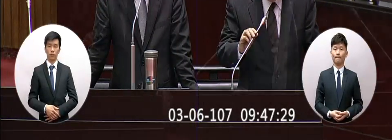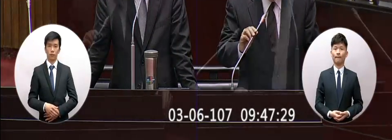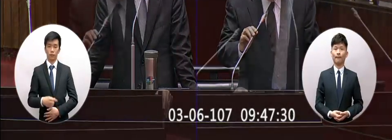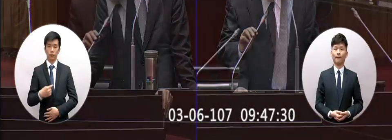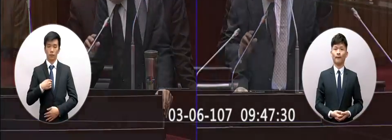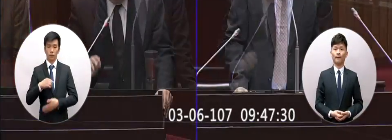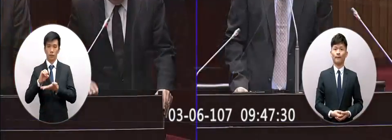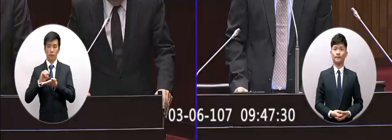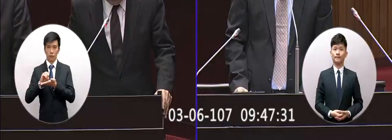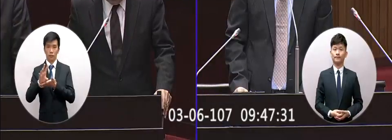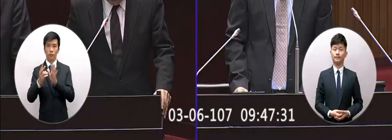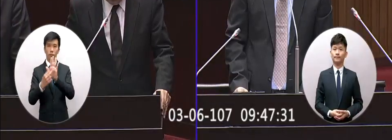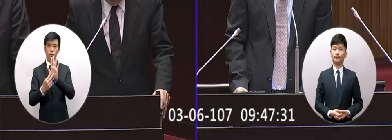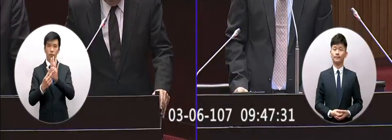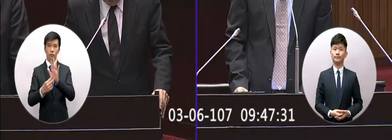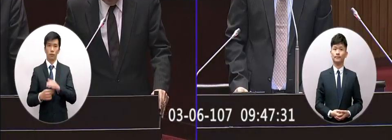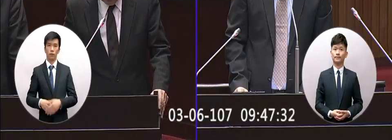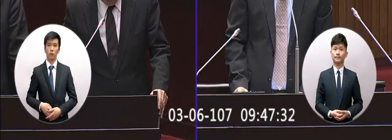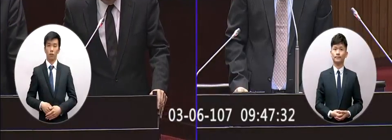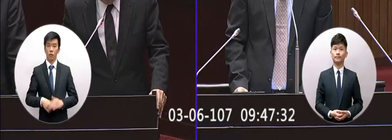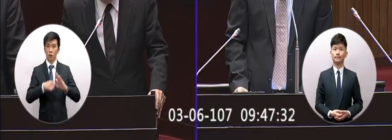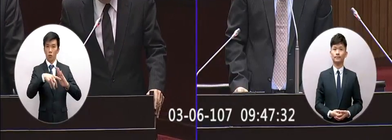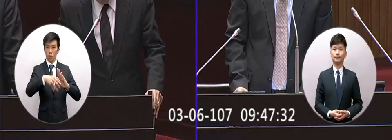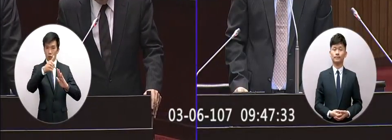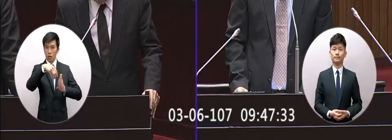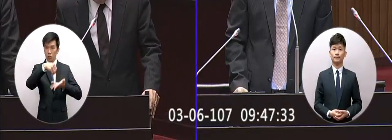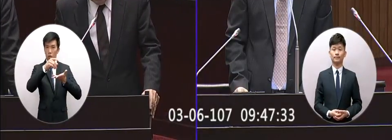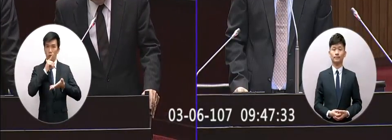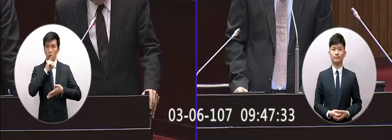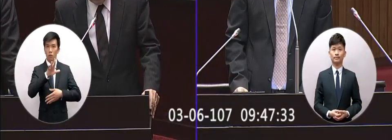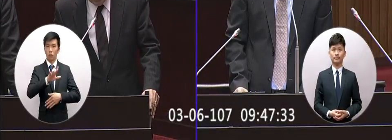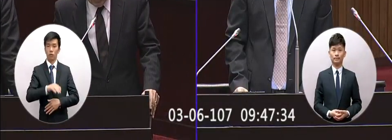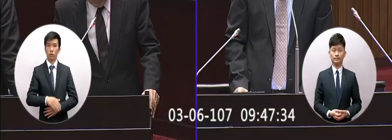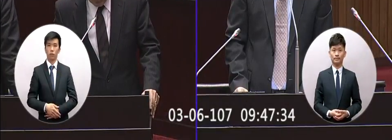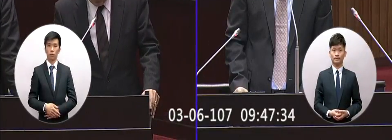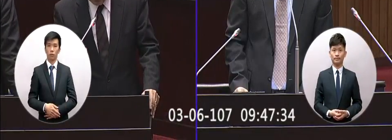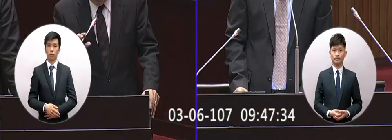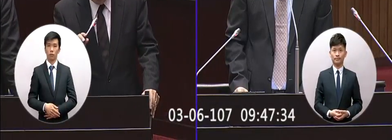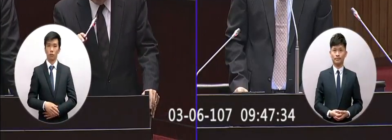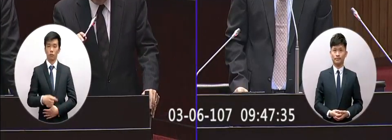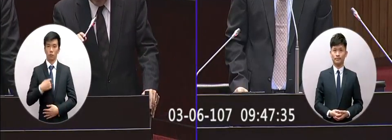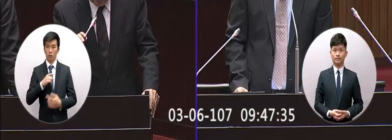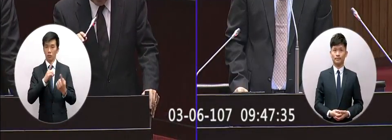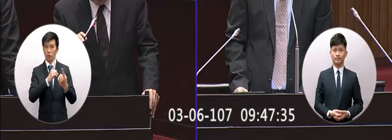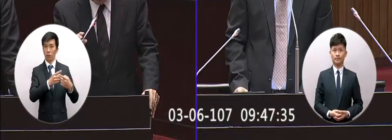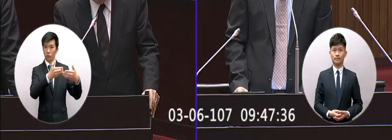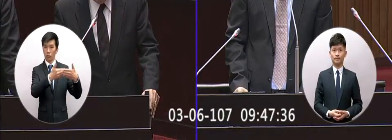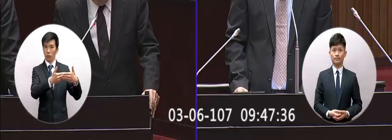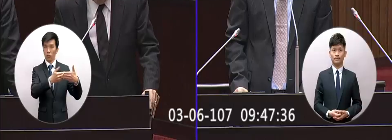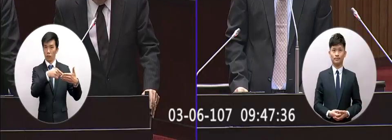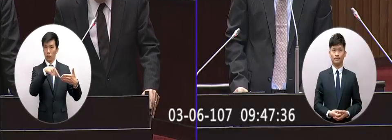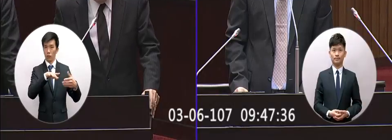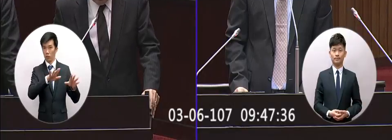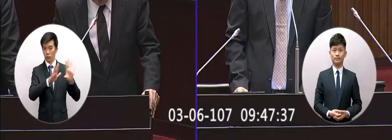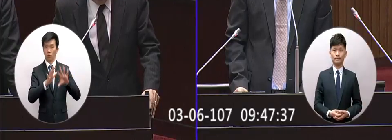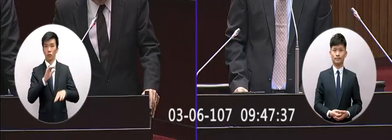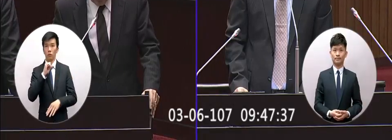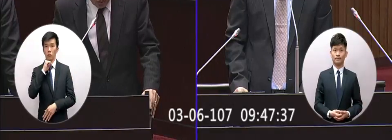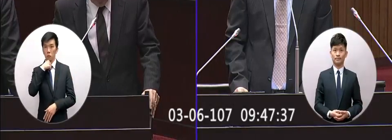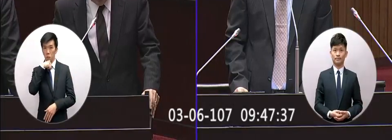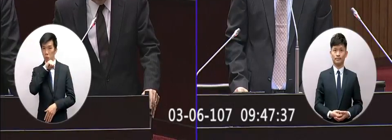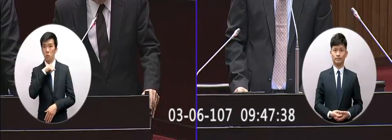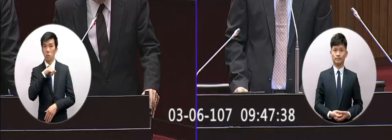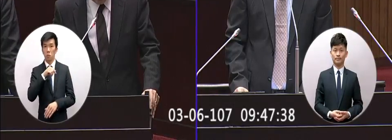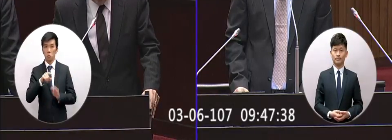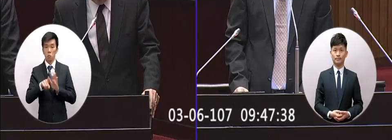报告，刚刚院长有特别提到了，我们在整个因应中国大陆的情势，台湾绝对不